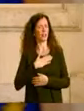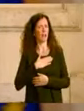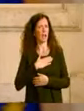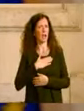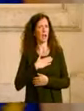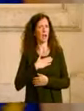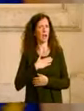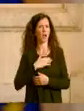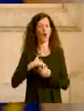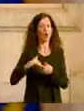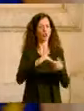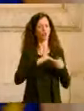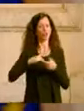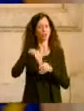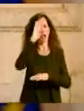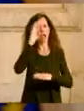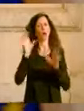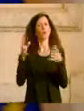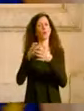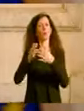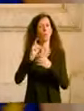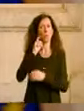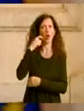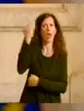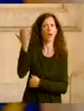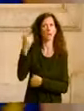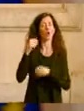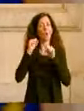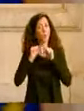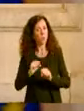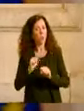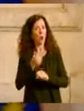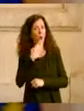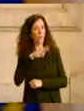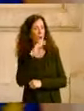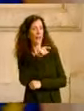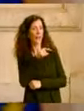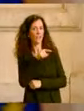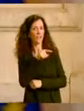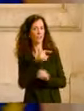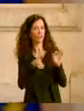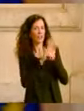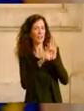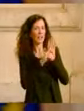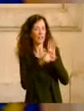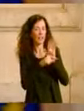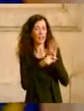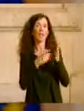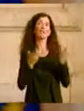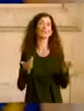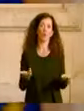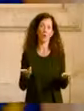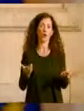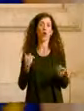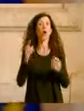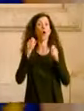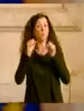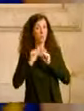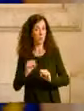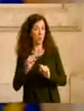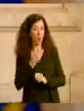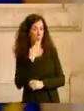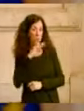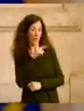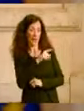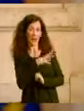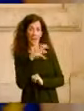capogruppo all'estero può beneficiare? Beh, innanzitutto se ne può beneficiare è perché evidentemente